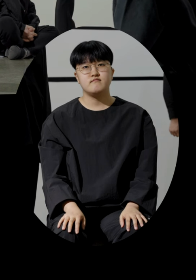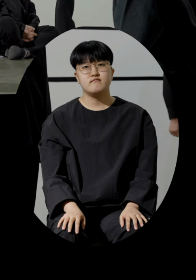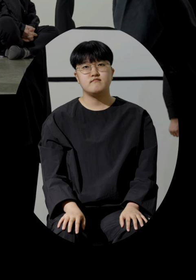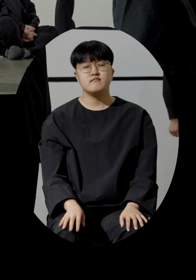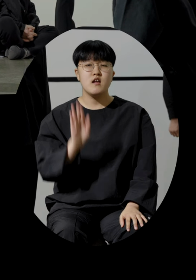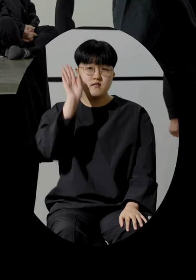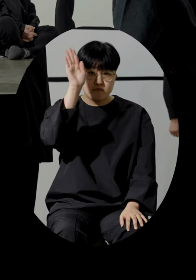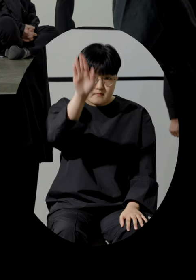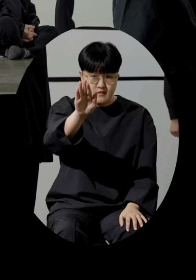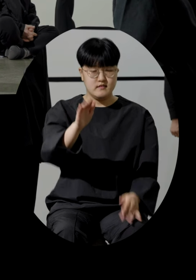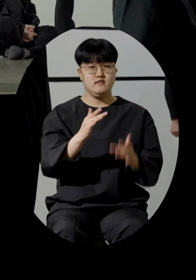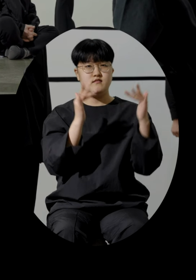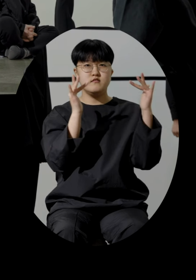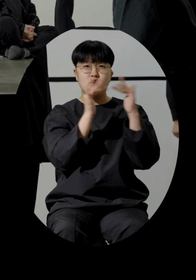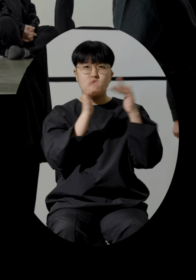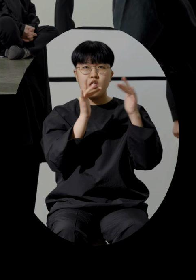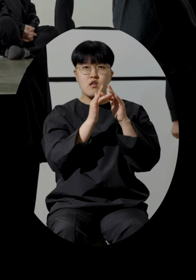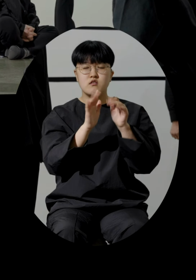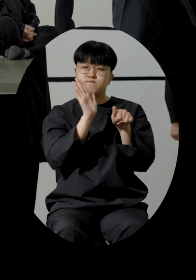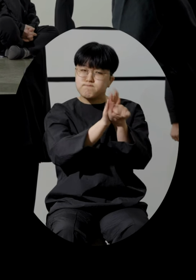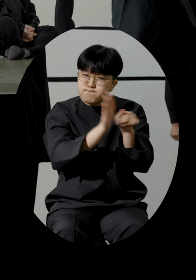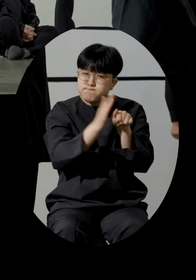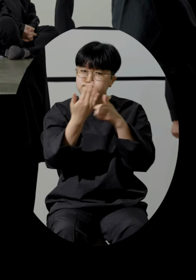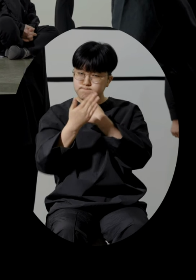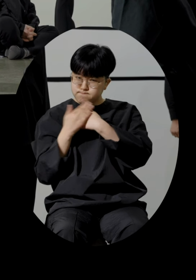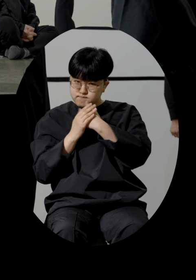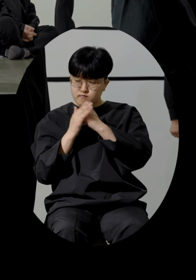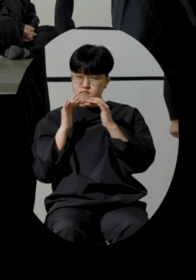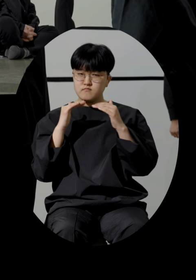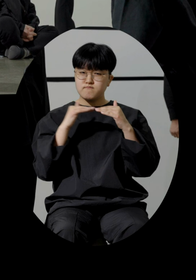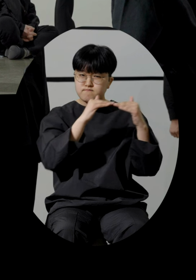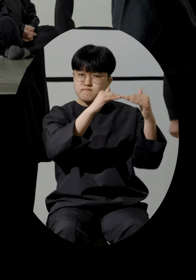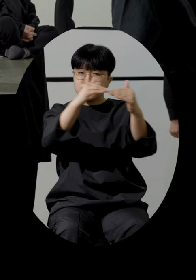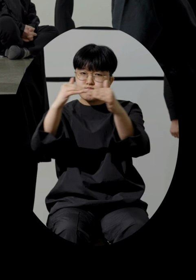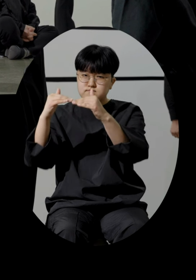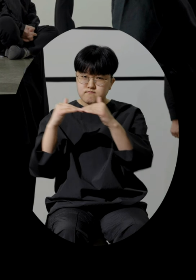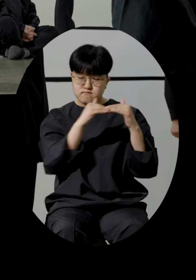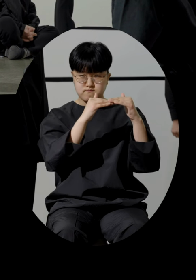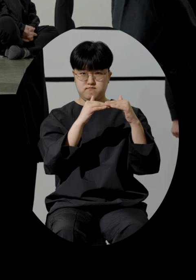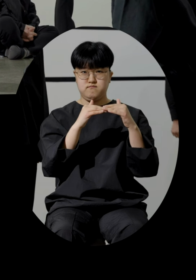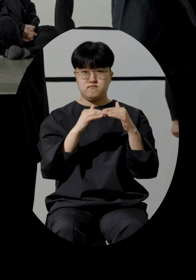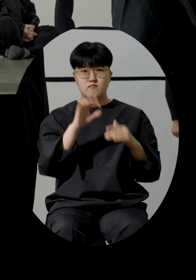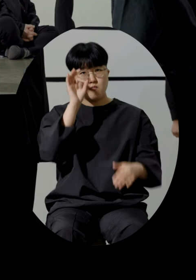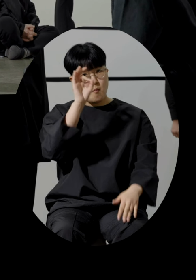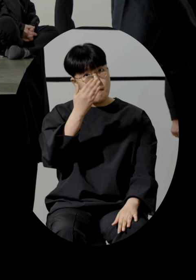미래에는 이러한 상호 의존적이고 평등한 인터넷이 가능할까요?